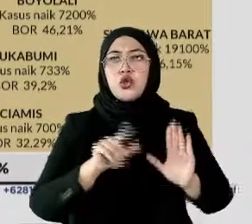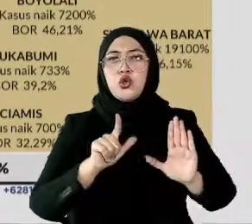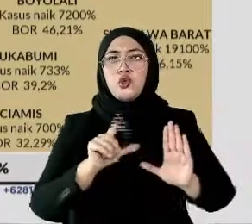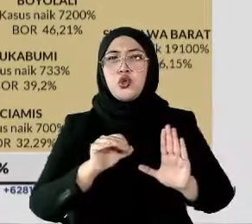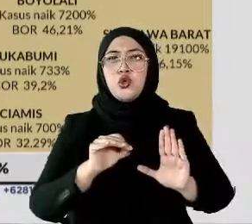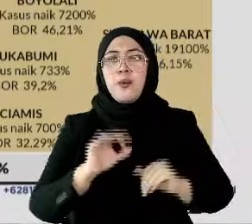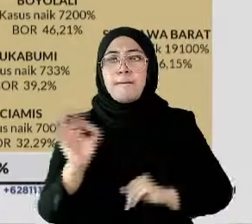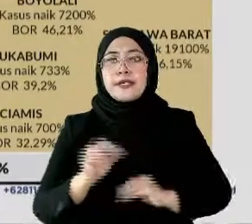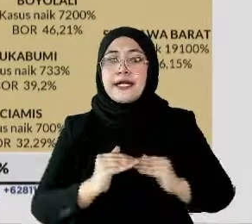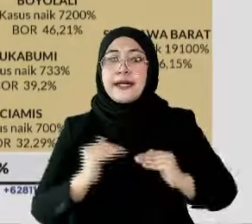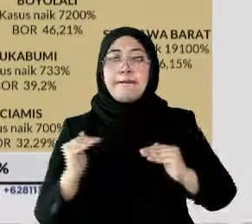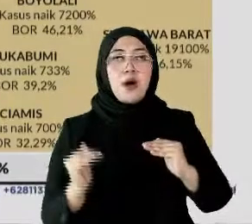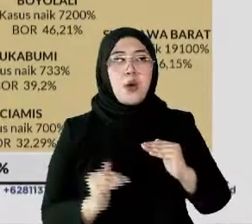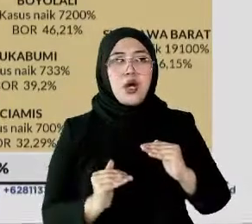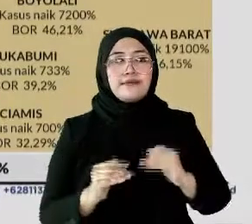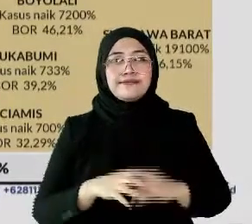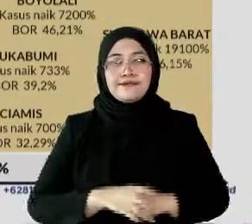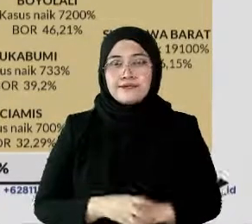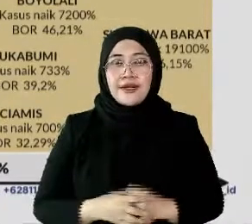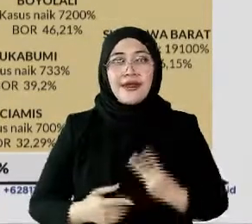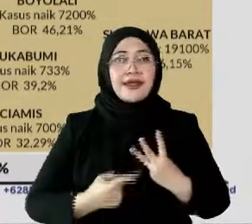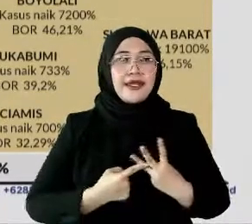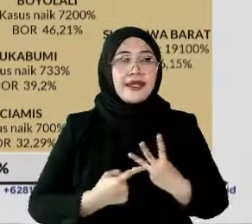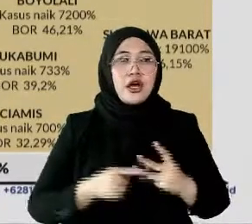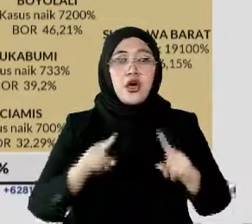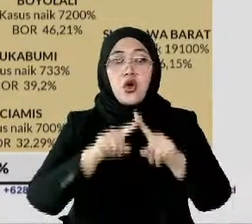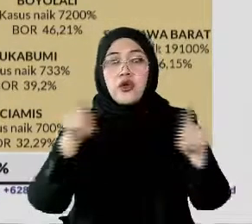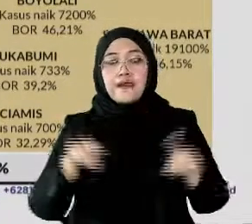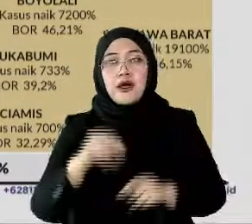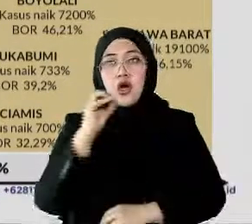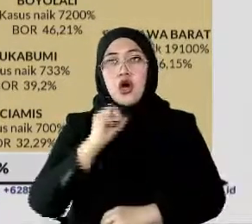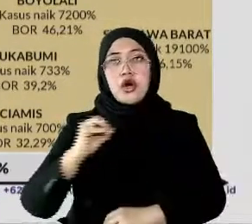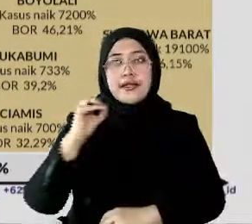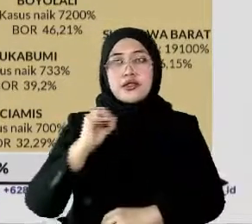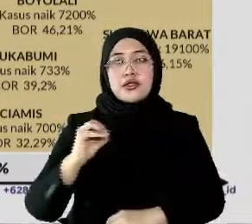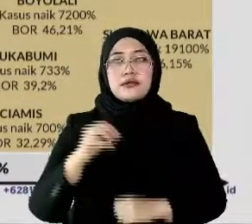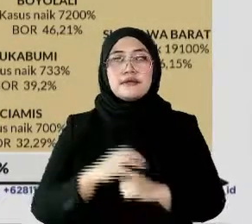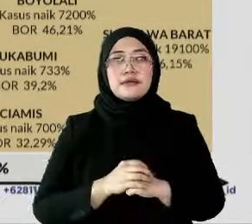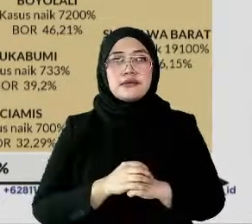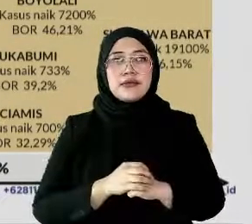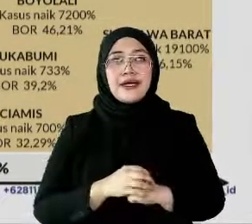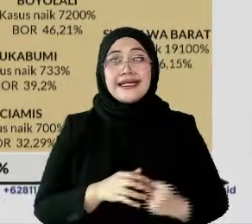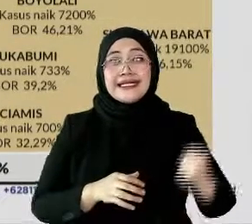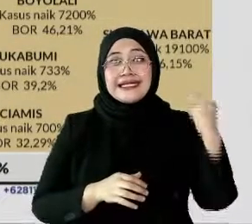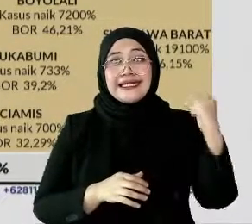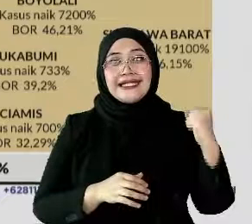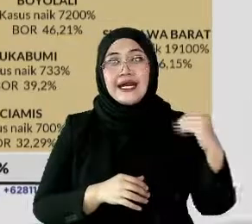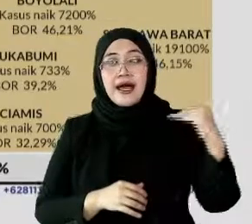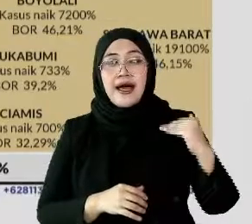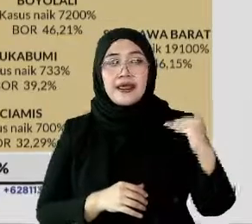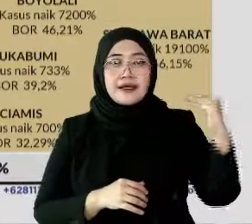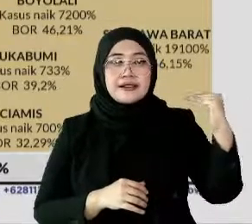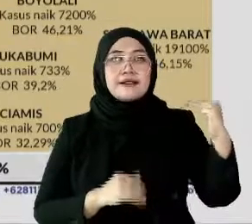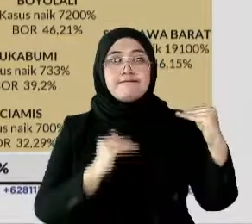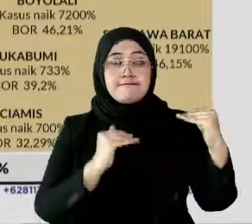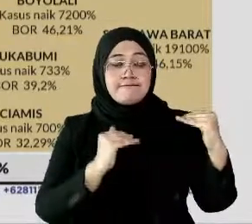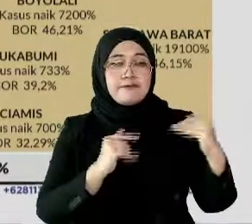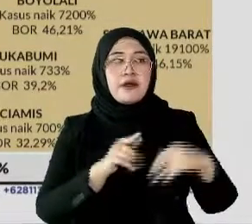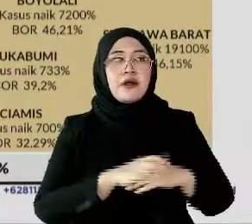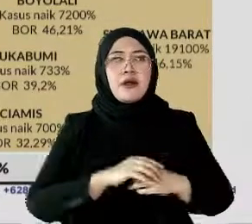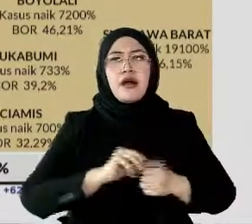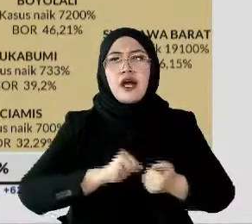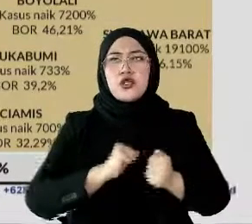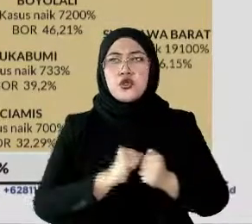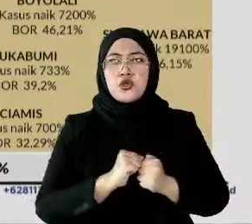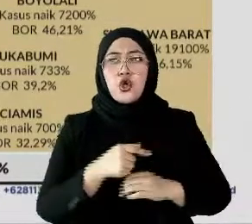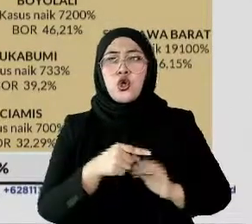70 persen sedangkan yang ketiga kotak Orange di kiri atas apabila kenaikan